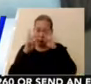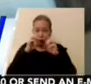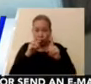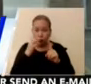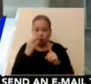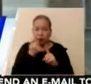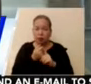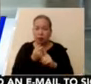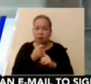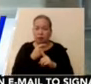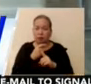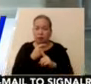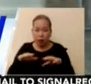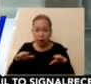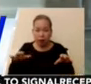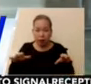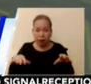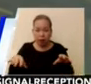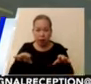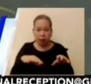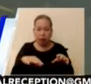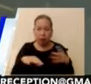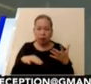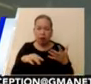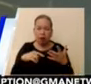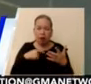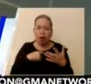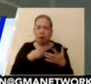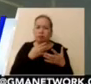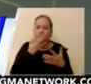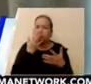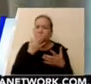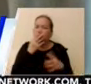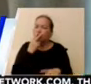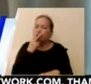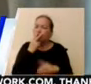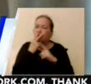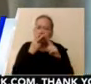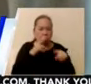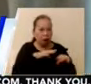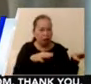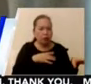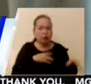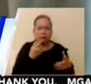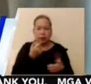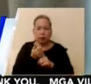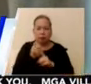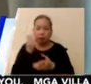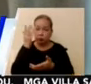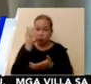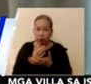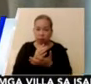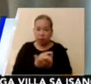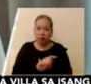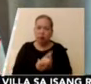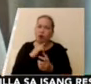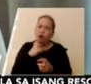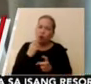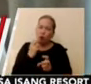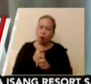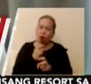kanyang mga anak ang secondhand smoke niya, kaya pinilit niyang mag-quit. Nahirapan din po pero naano na rin po, nasanay na